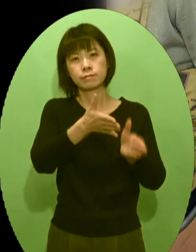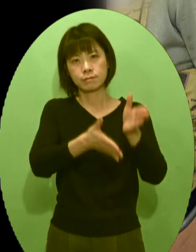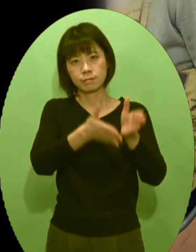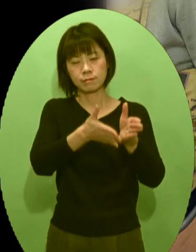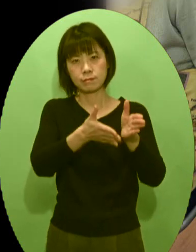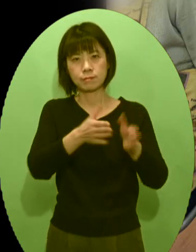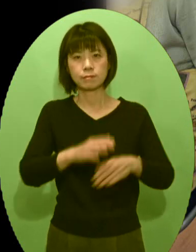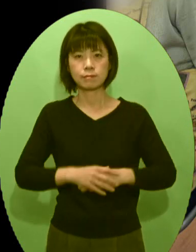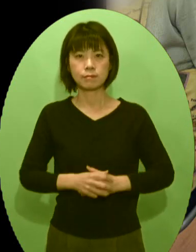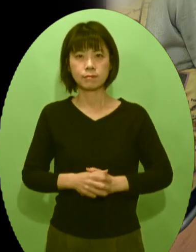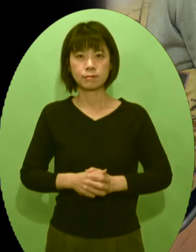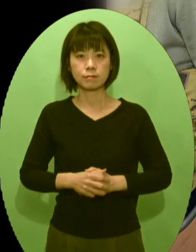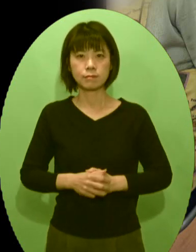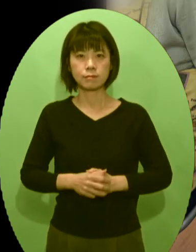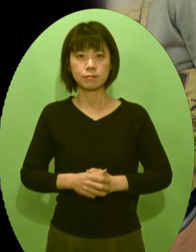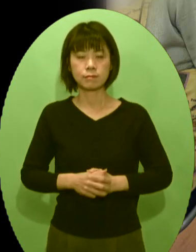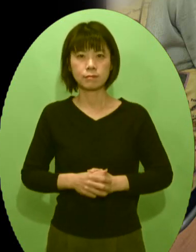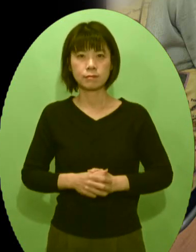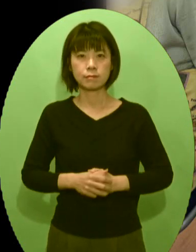しています。